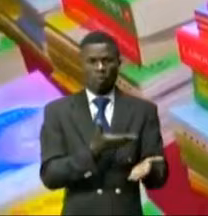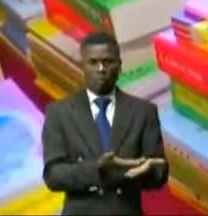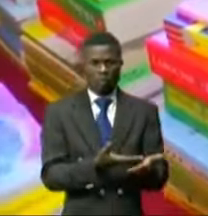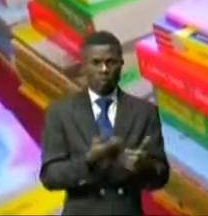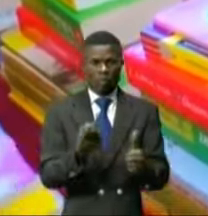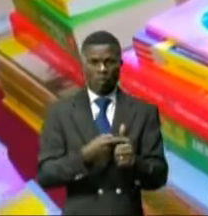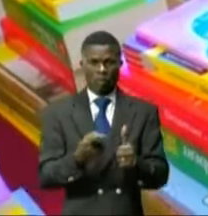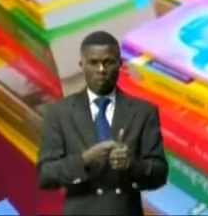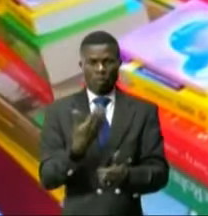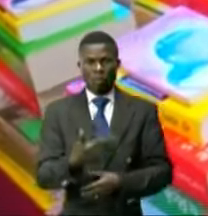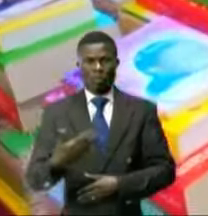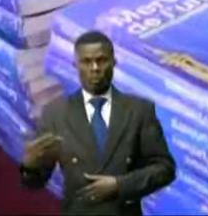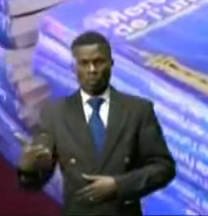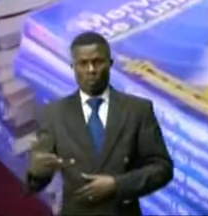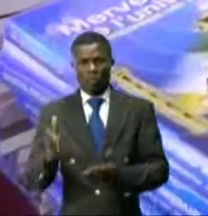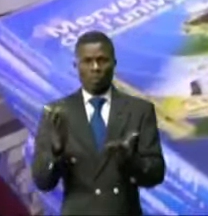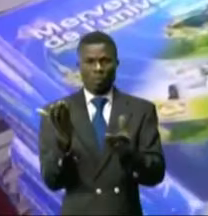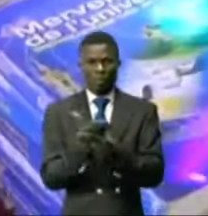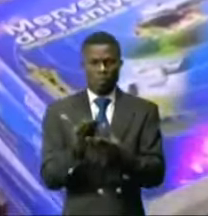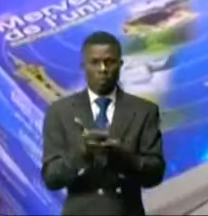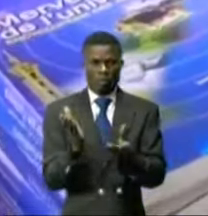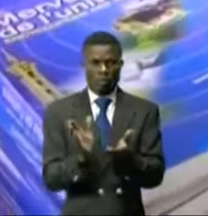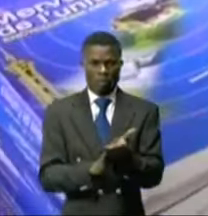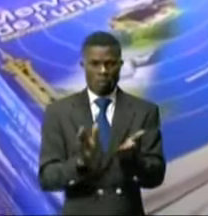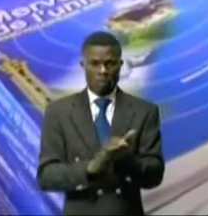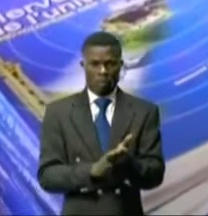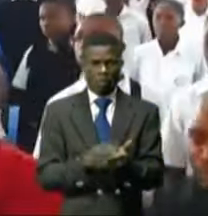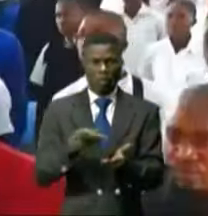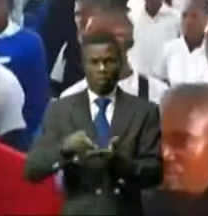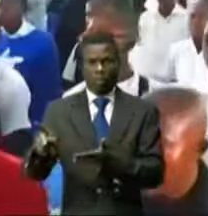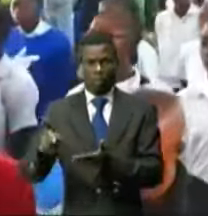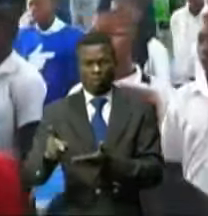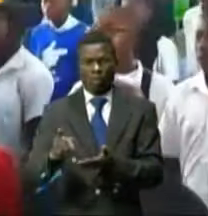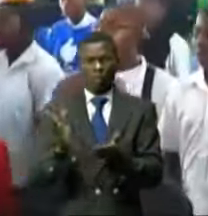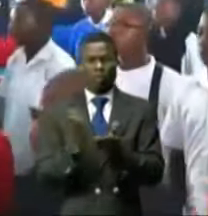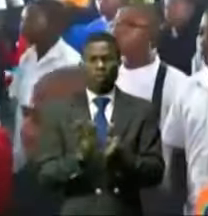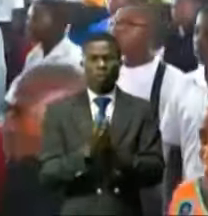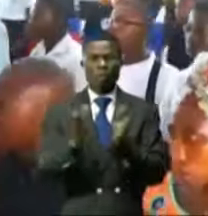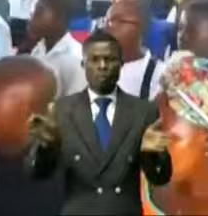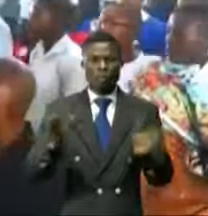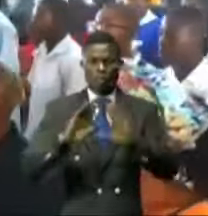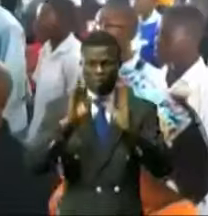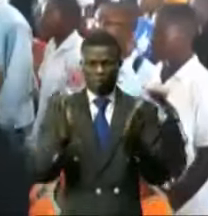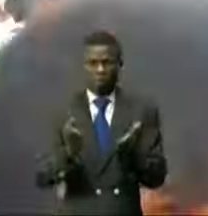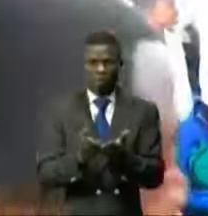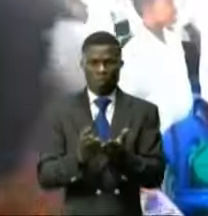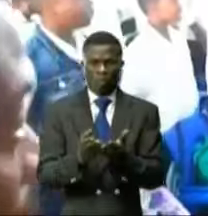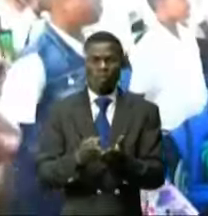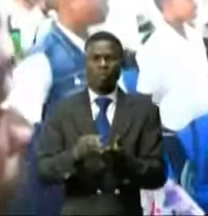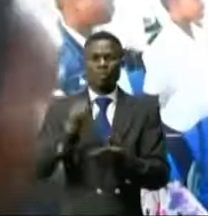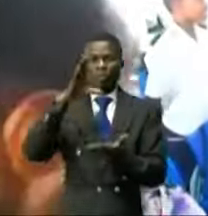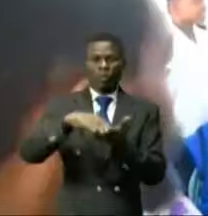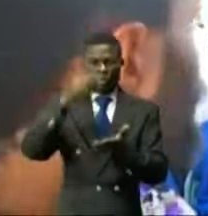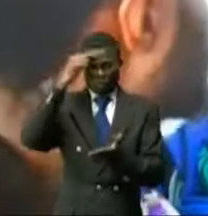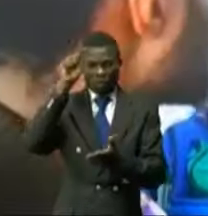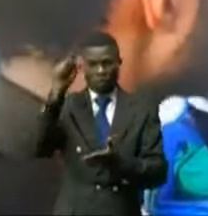notamment les ouvrages et manuels scolaires, le sponsoring d'un recueil collectif pour tous les heureux lauréats.